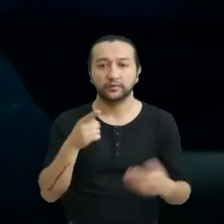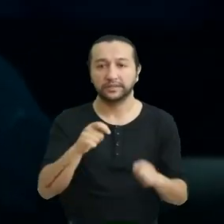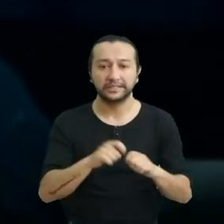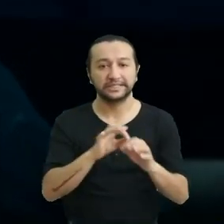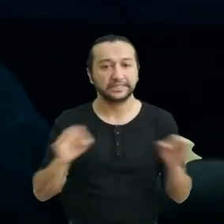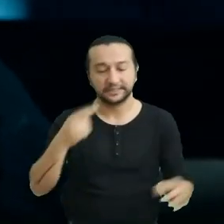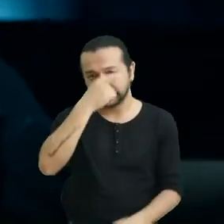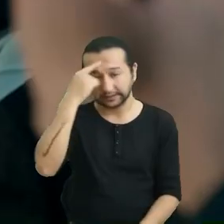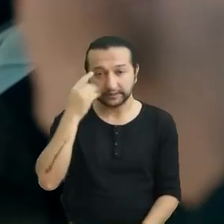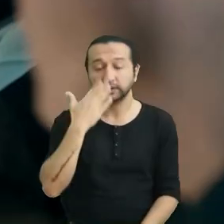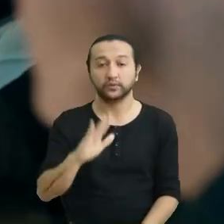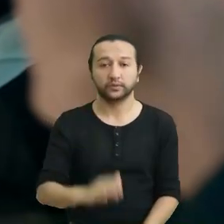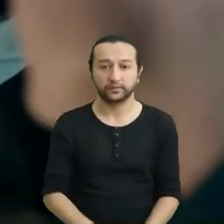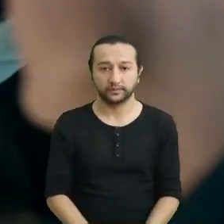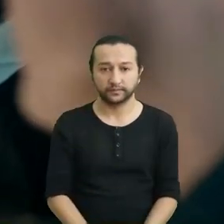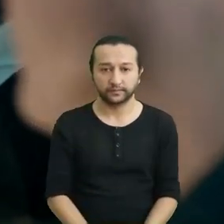hiç şansı yok.